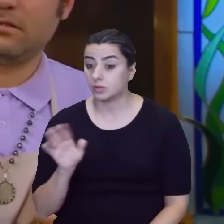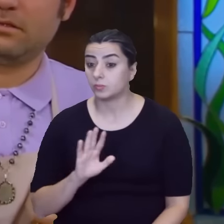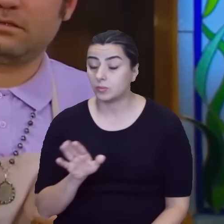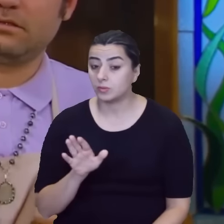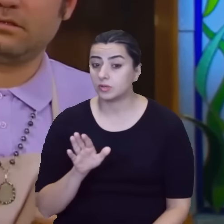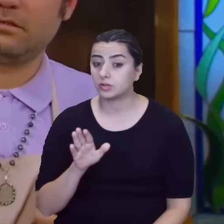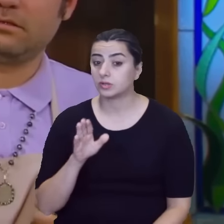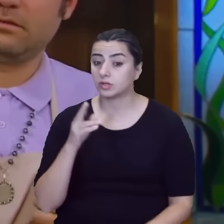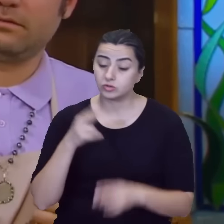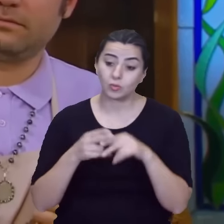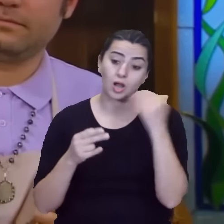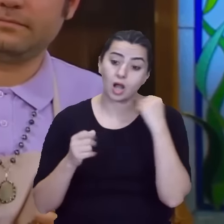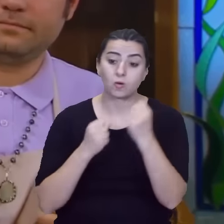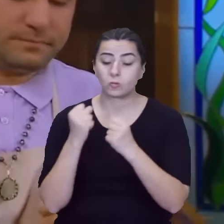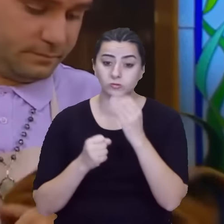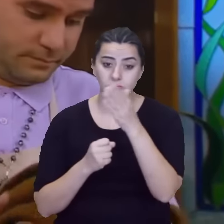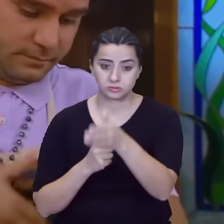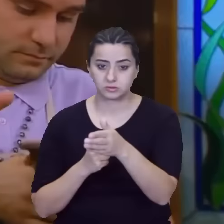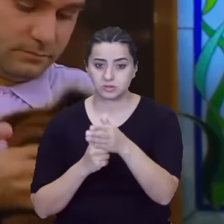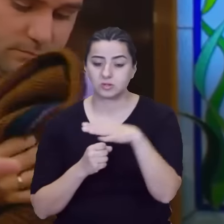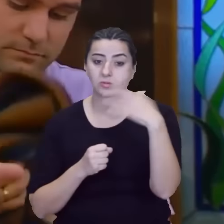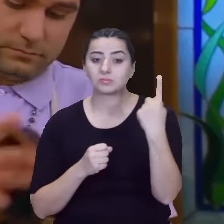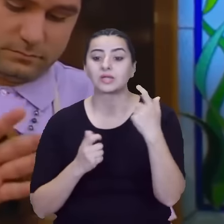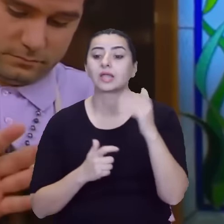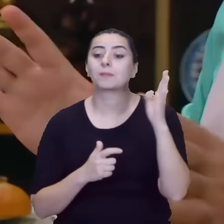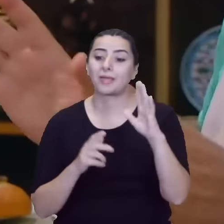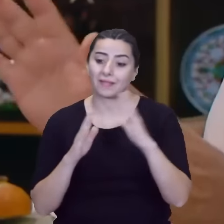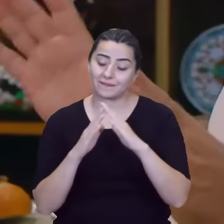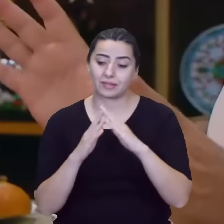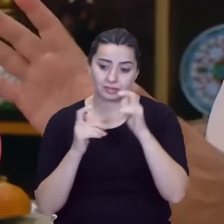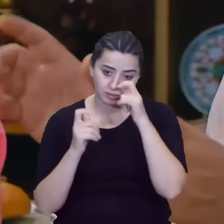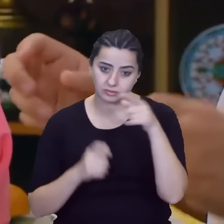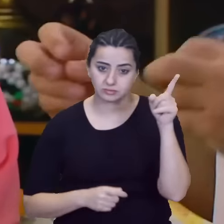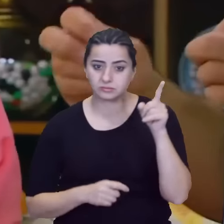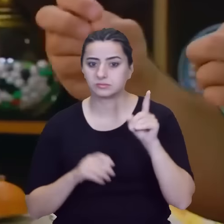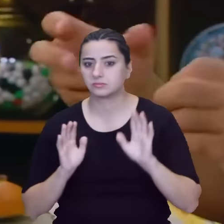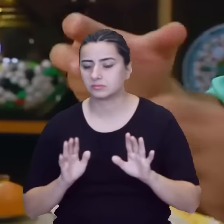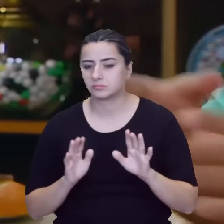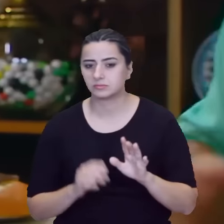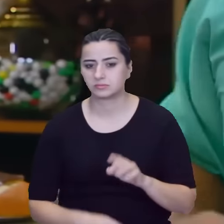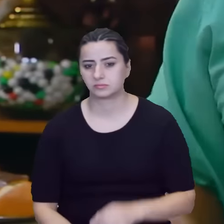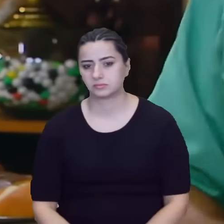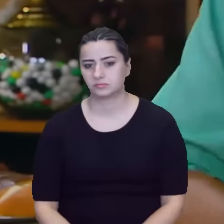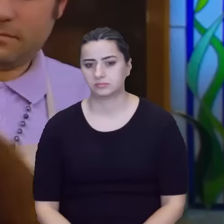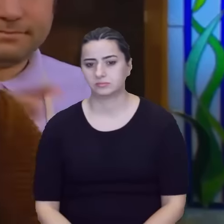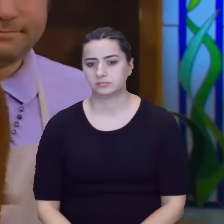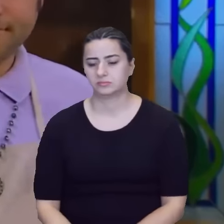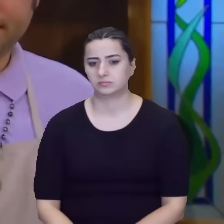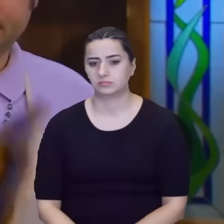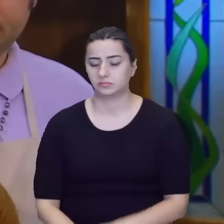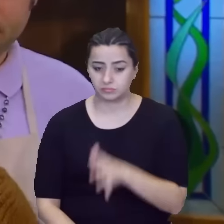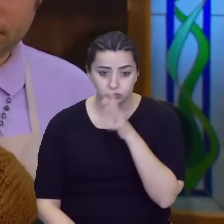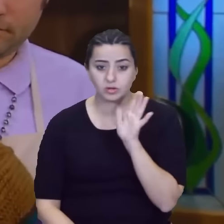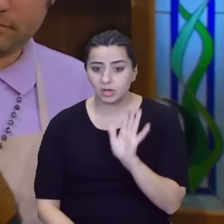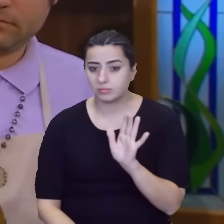tamam. Hadi yetiş hemen arkasında. Başka bir yere gitmeden eve çıksın. Hemen çık. Ya evladım